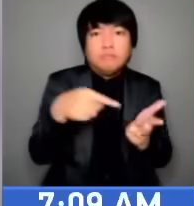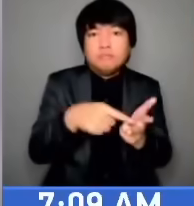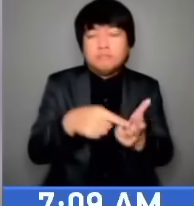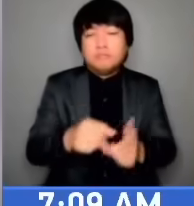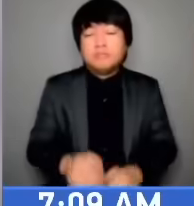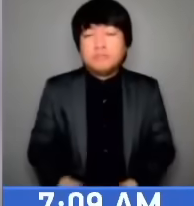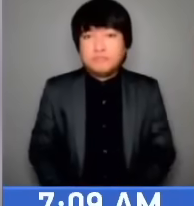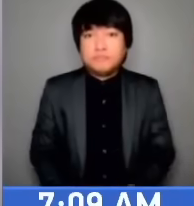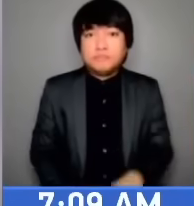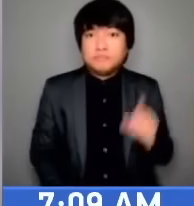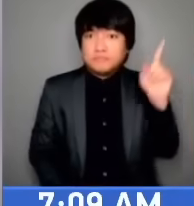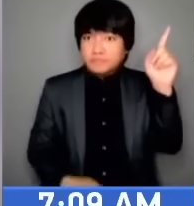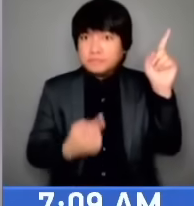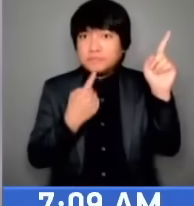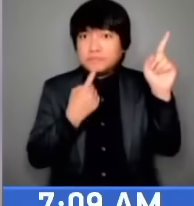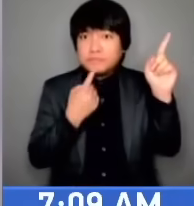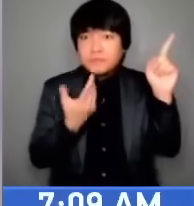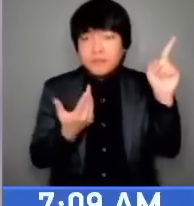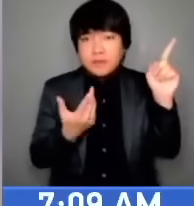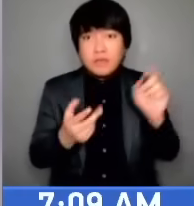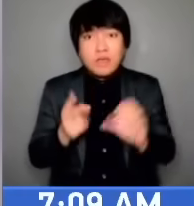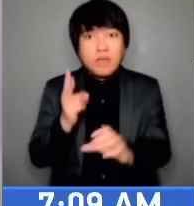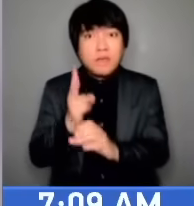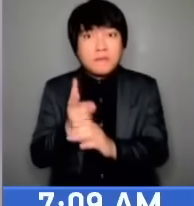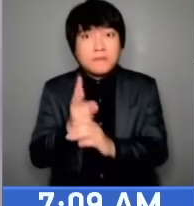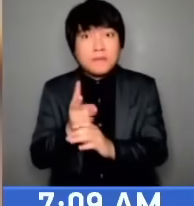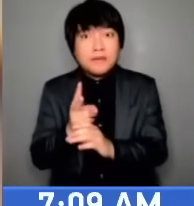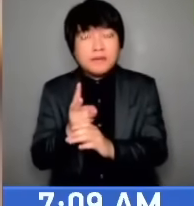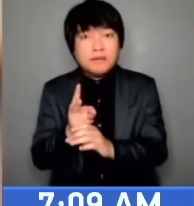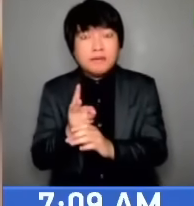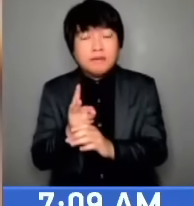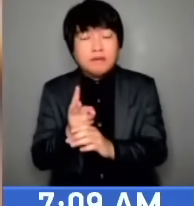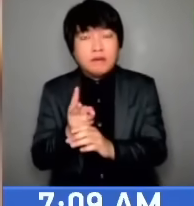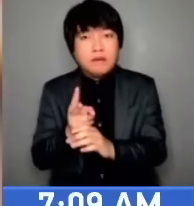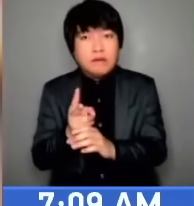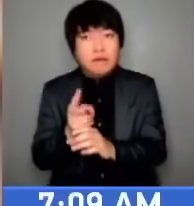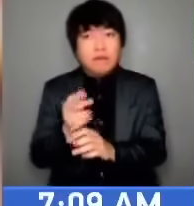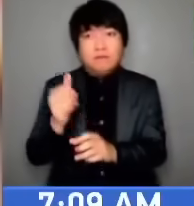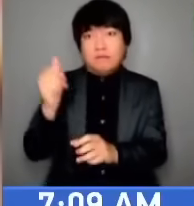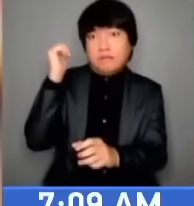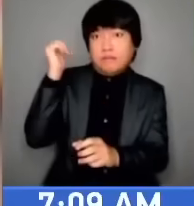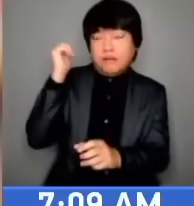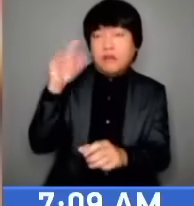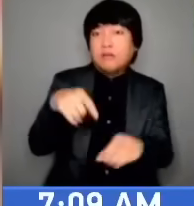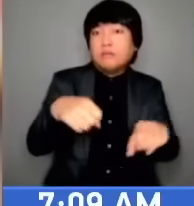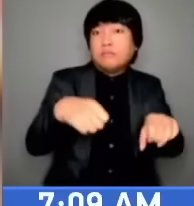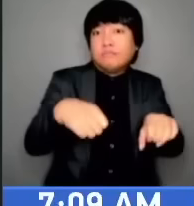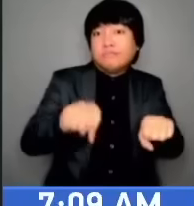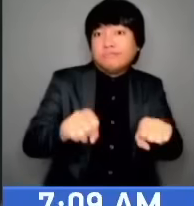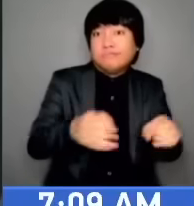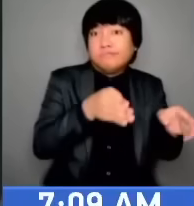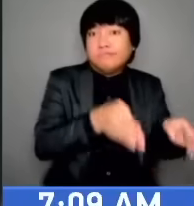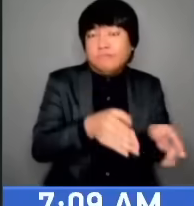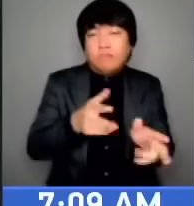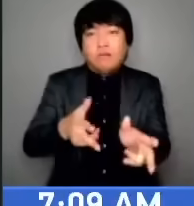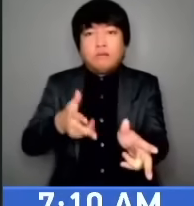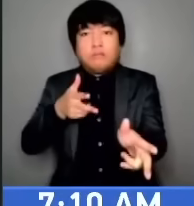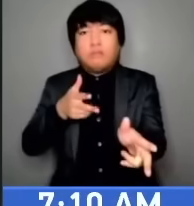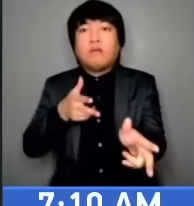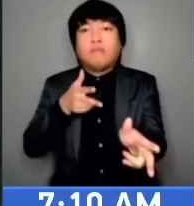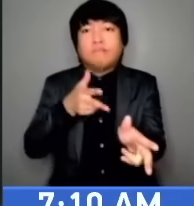itong van na bangga niya sa likod itong tricycle na kung saan tumalsik ang angkas